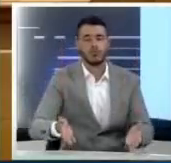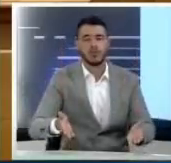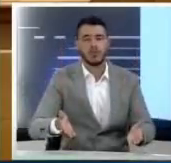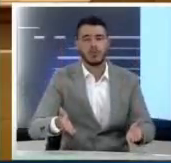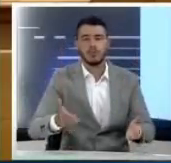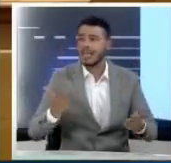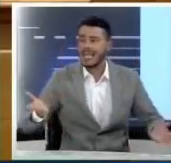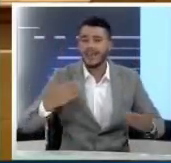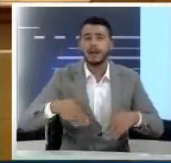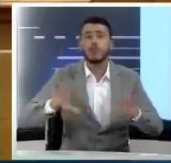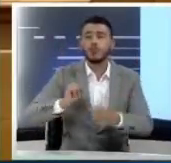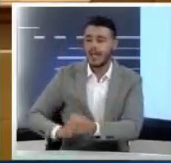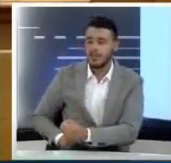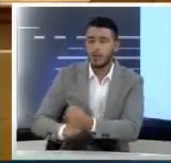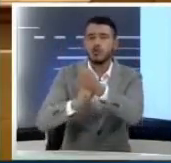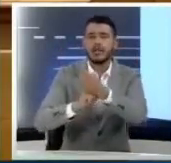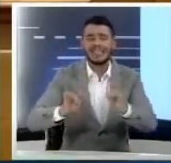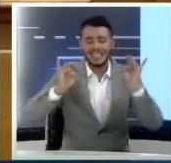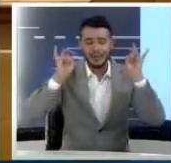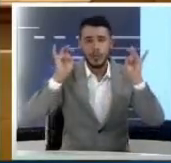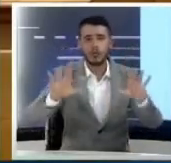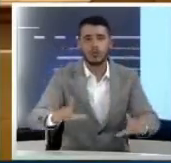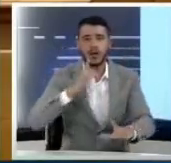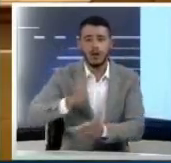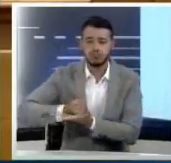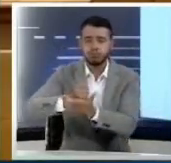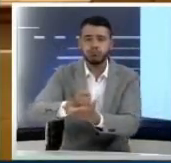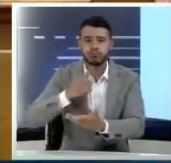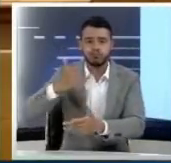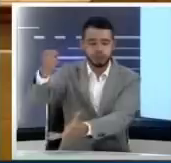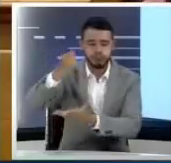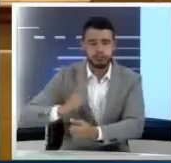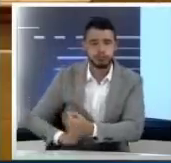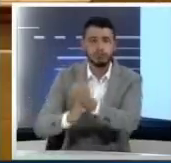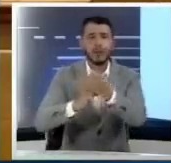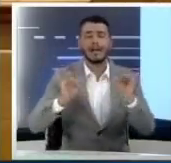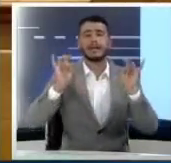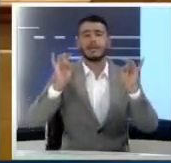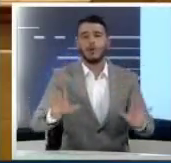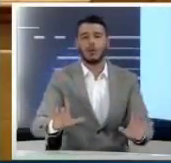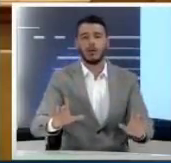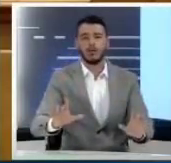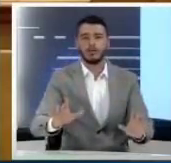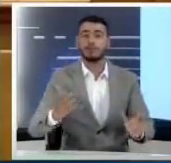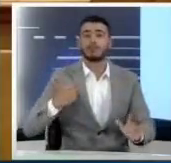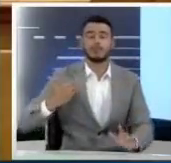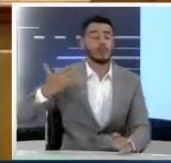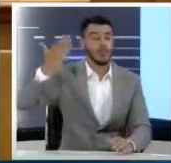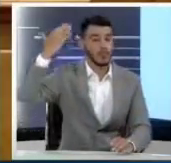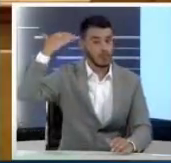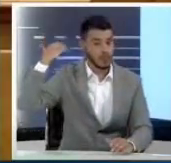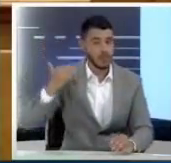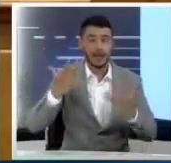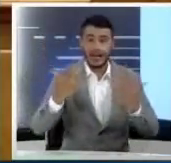και μαξιλάρι. Δεν είχαμε buffer. Είχατε βγει μια μισή φορά. Είχατε 4,5